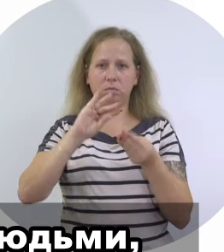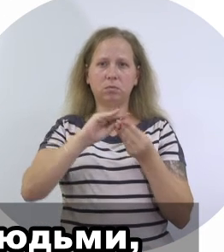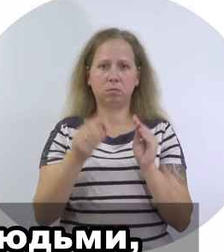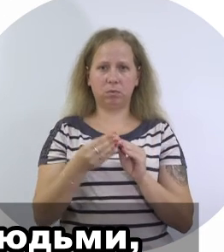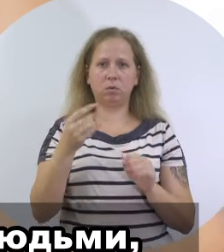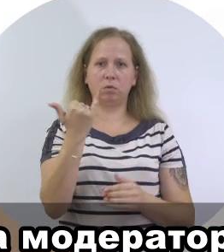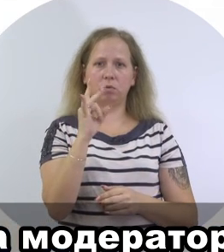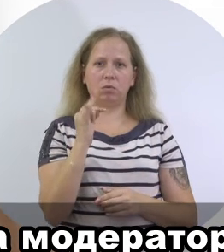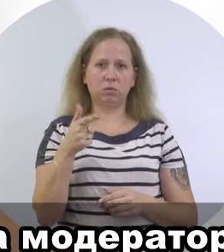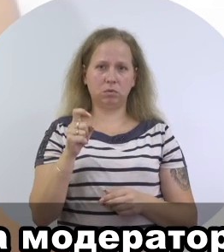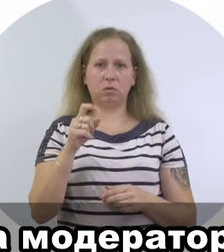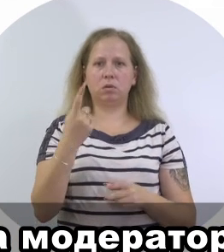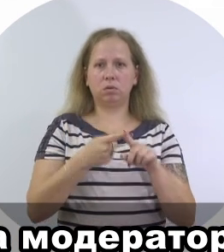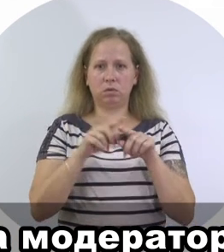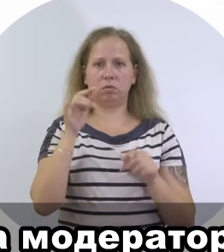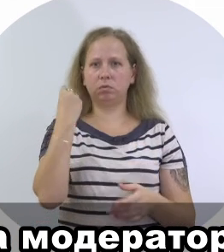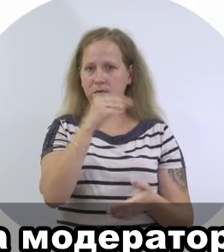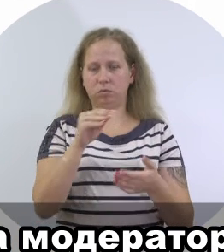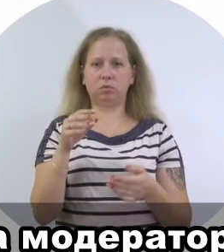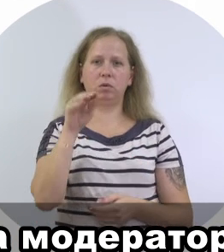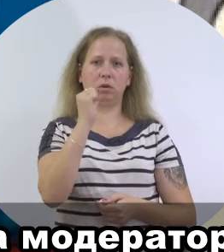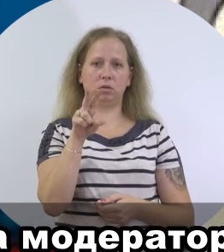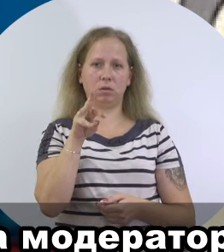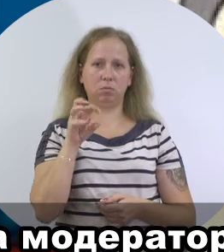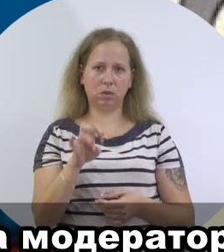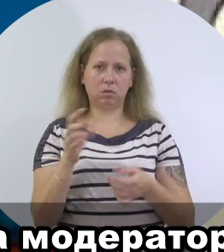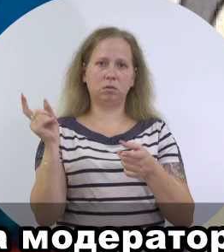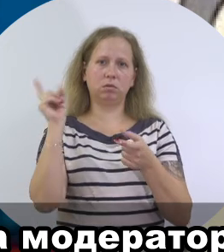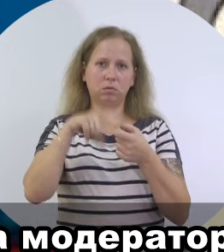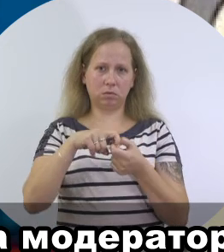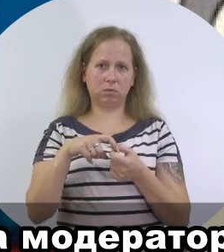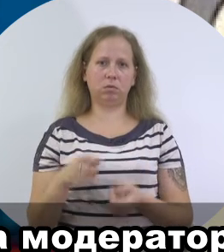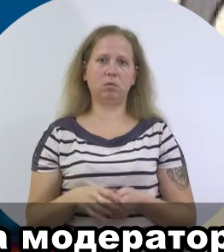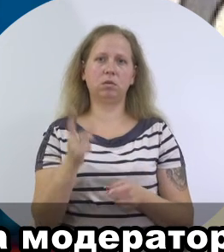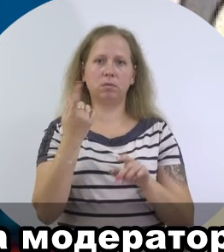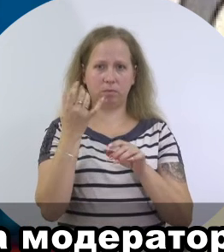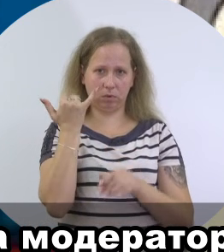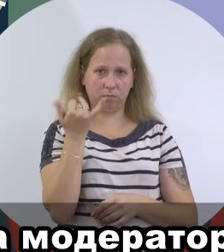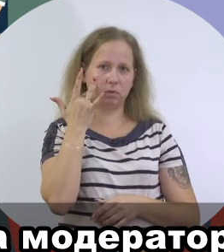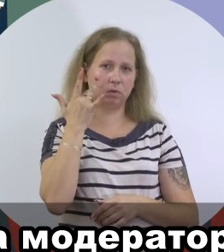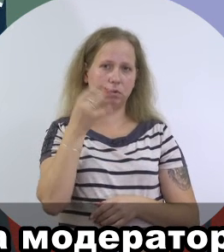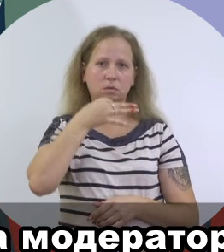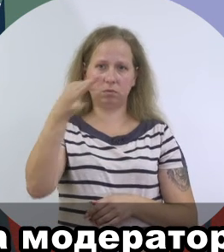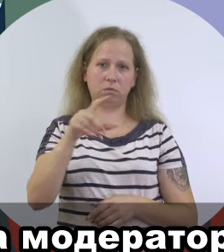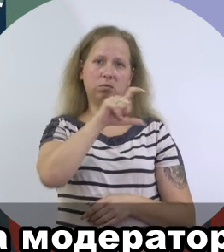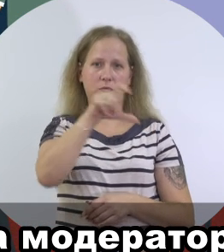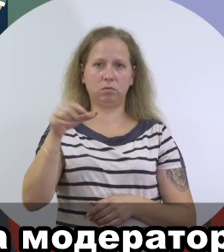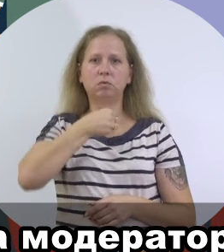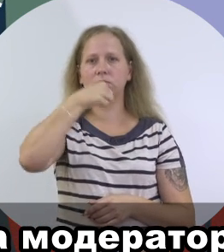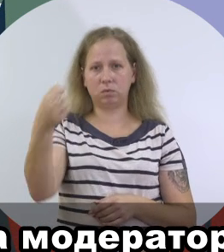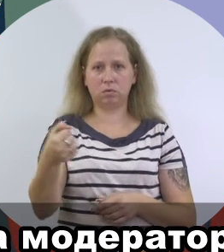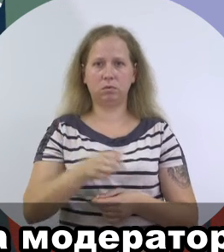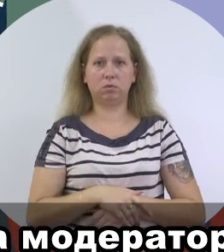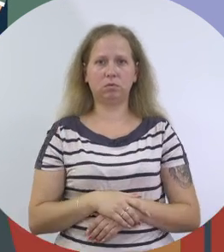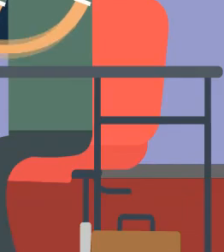обижают других проблемы и угрозы в соцсетях решайте через админов и модераторов и всегда советуйтесь со взрослыми во всех указанных